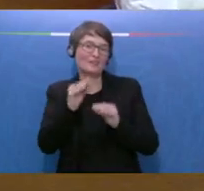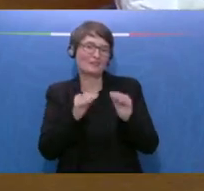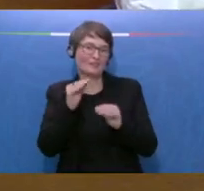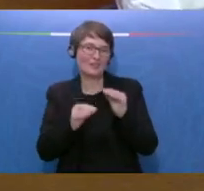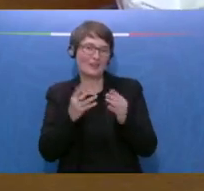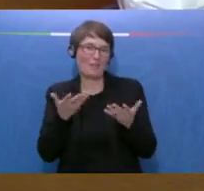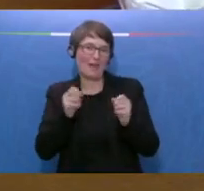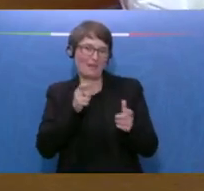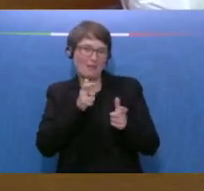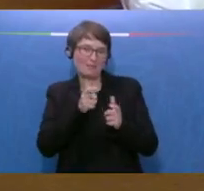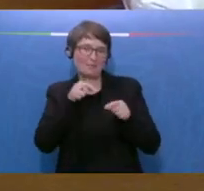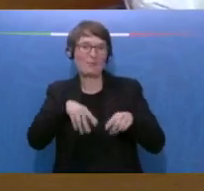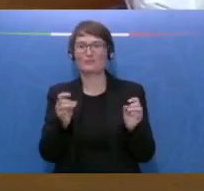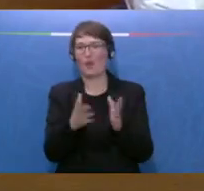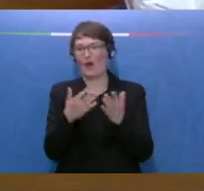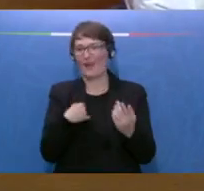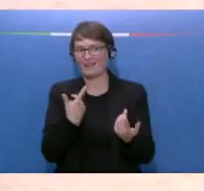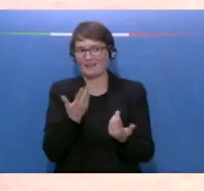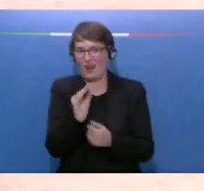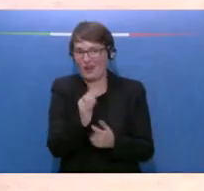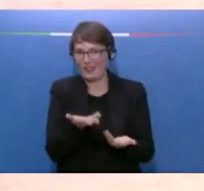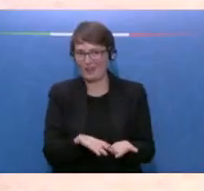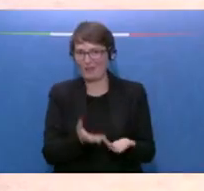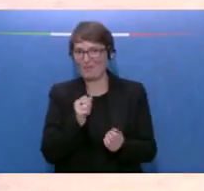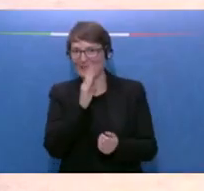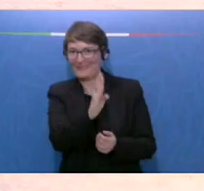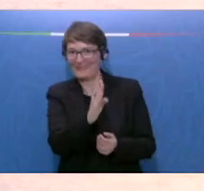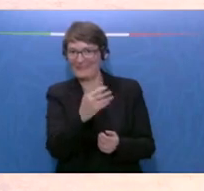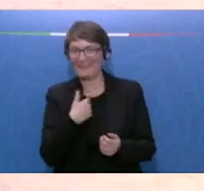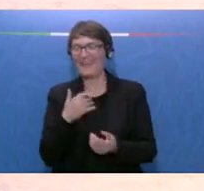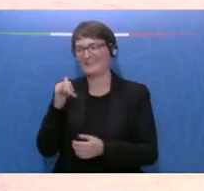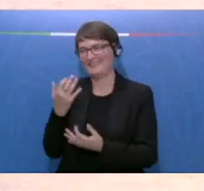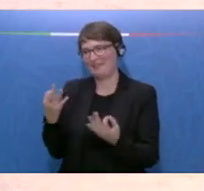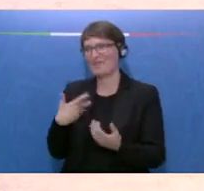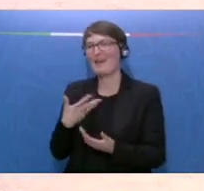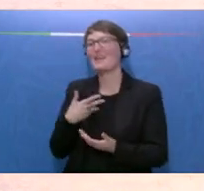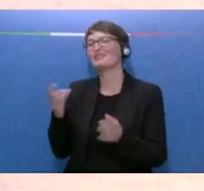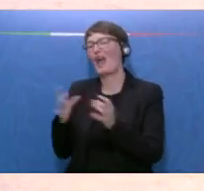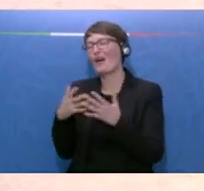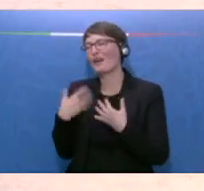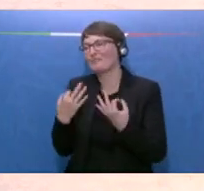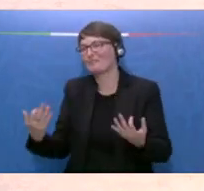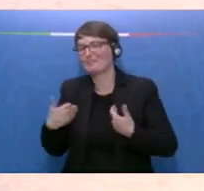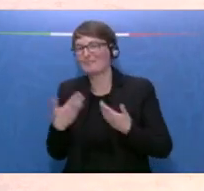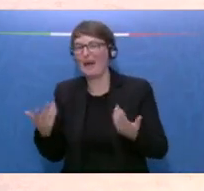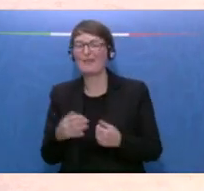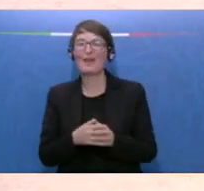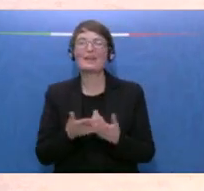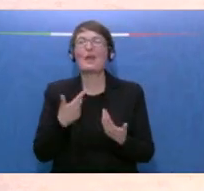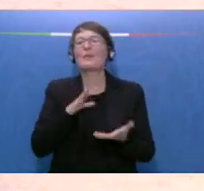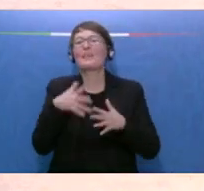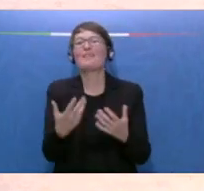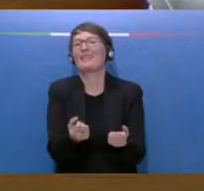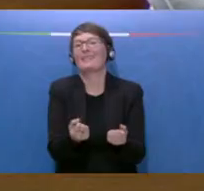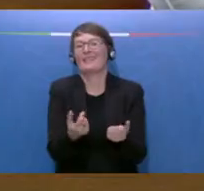come è un'occasione per poterla fare sì signore della domanda ci sono occasioni quindi diventa inevitabile nei fatti di